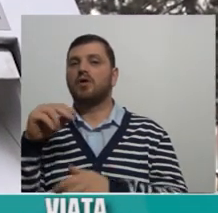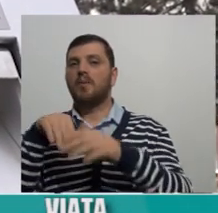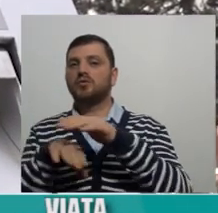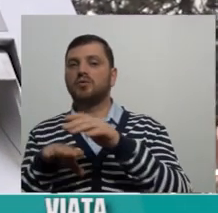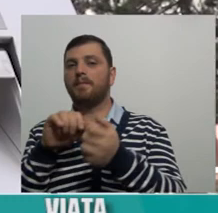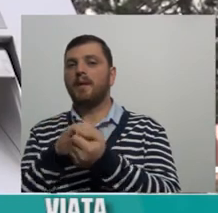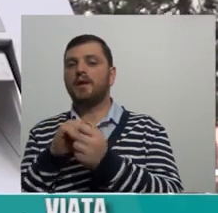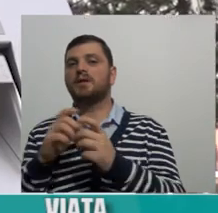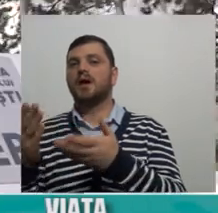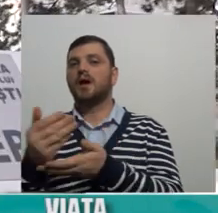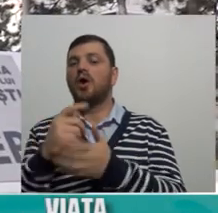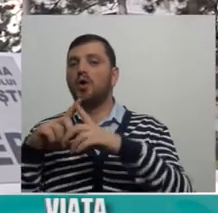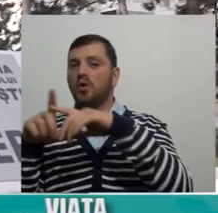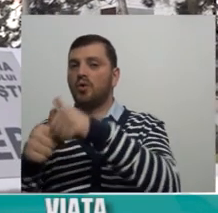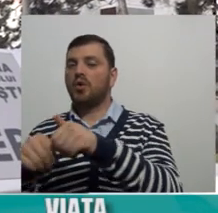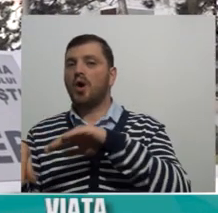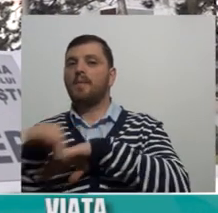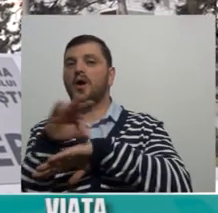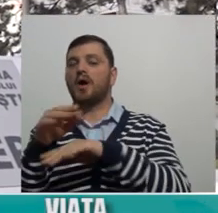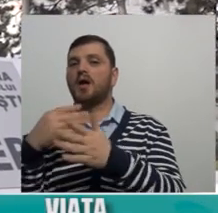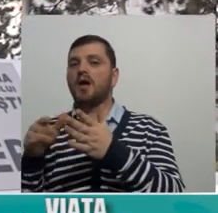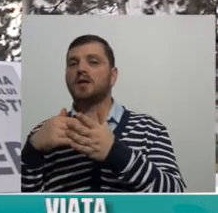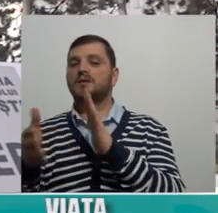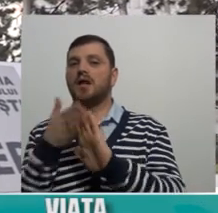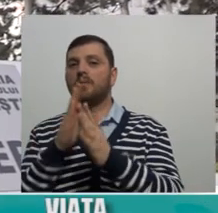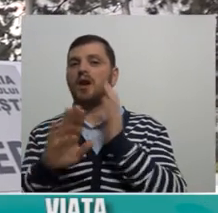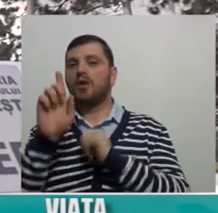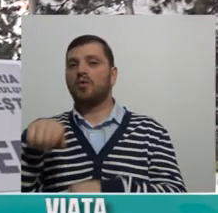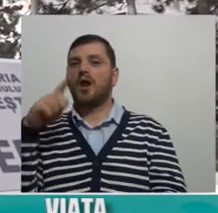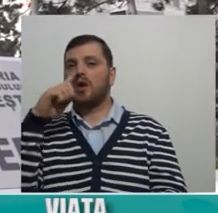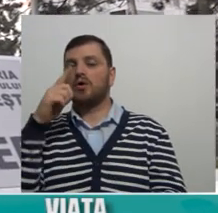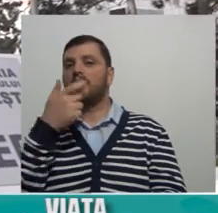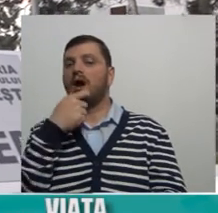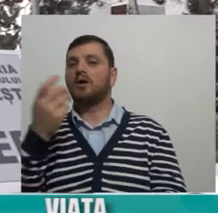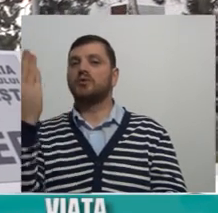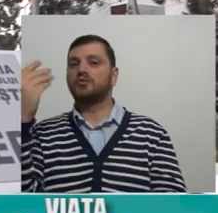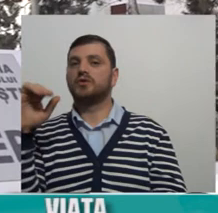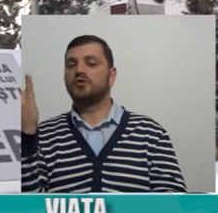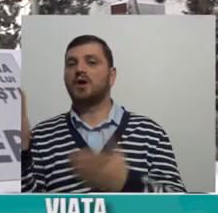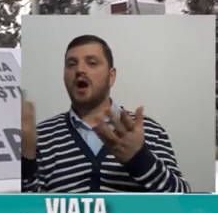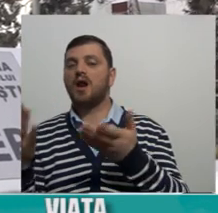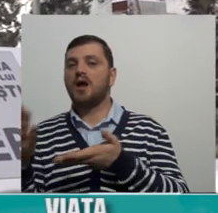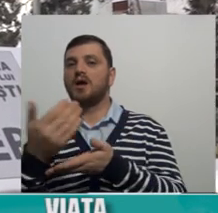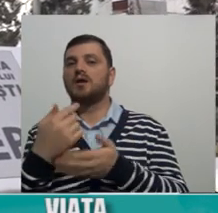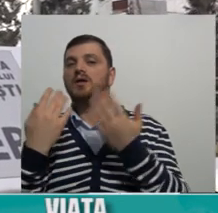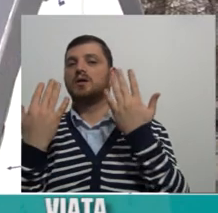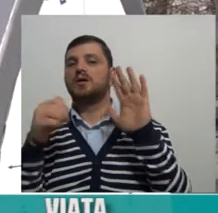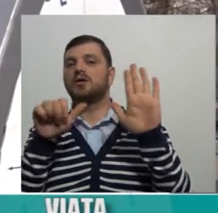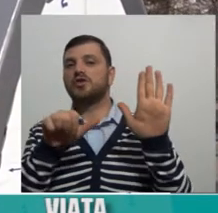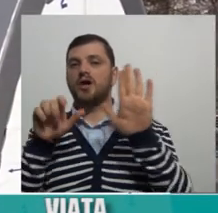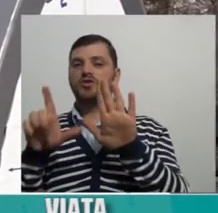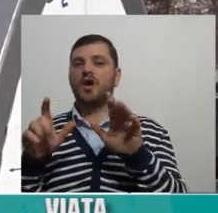platformele subterane de colectare a deșeurilor, proiect de investiții încheiat în luna noiembrie a anului trecut și care cuprinde un număr